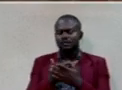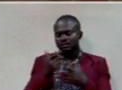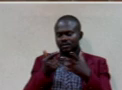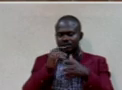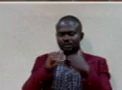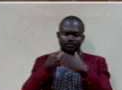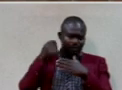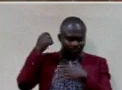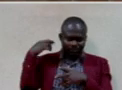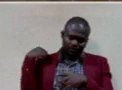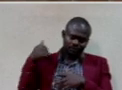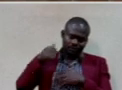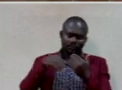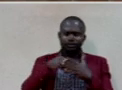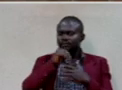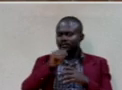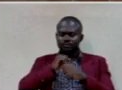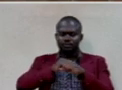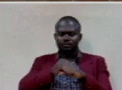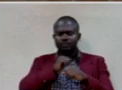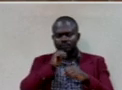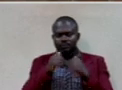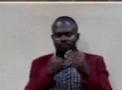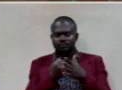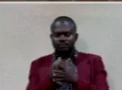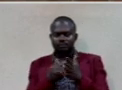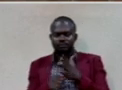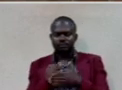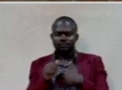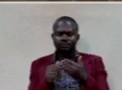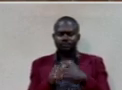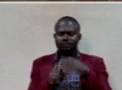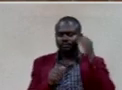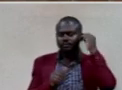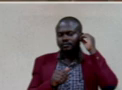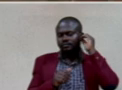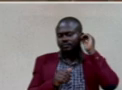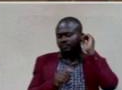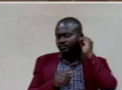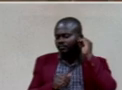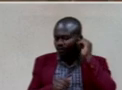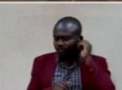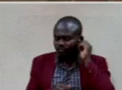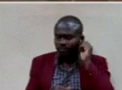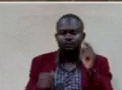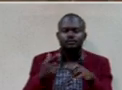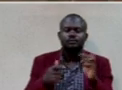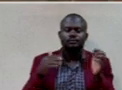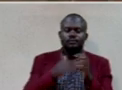gikorwa ni cyabo, bagomba kukirinda nticyangirike bakireba, ntihagire umuntu ushobora kuba yacyangiza. Icya kabiri ni uko